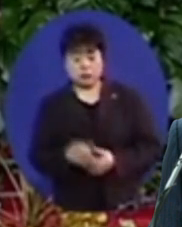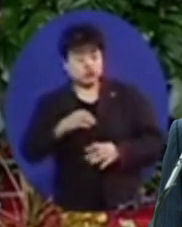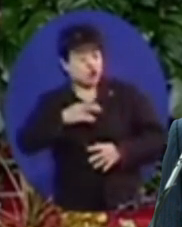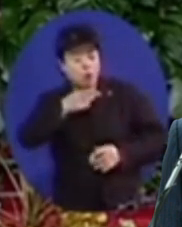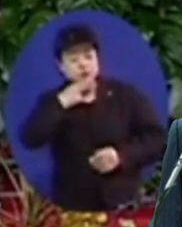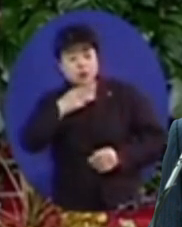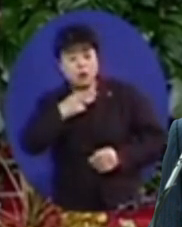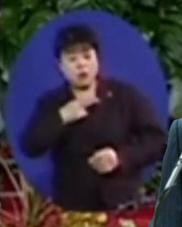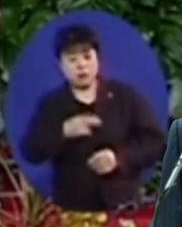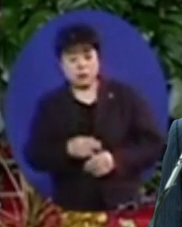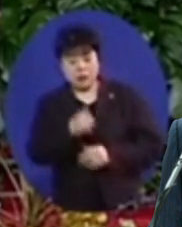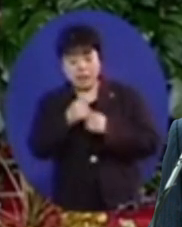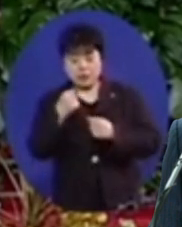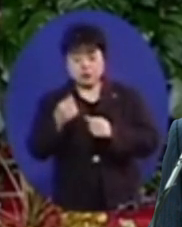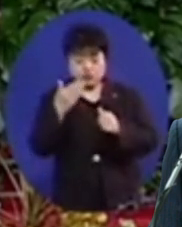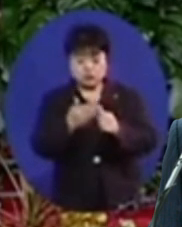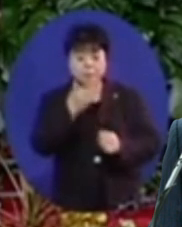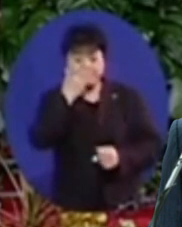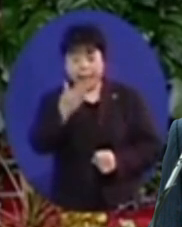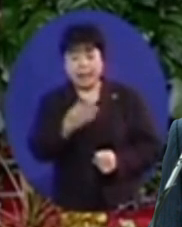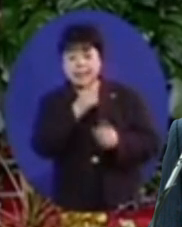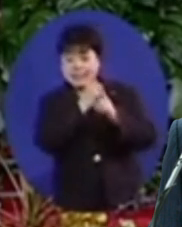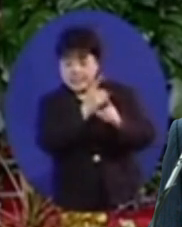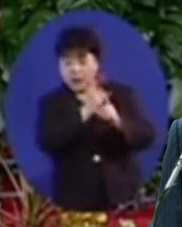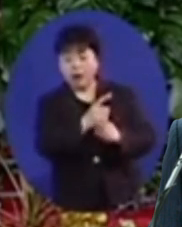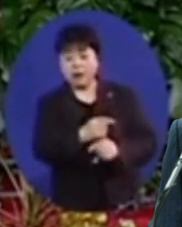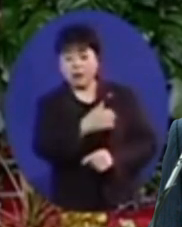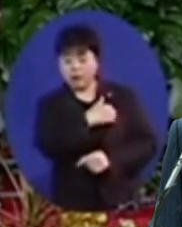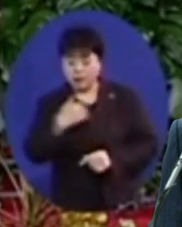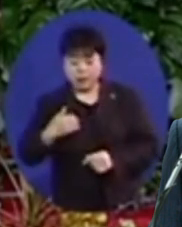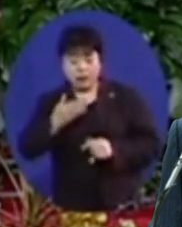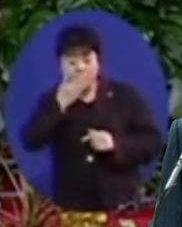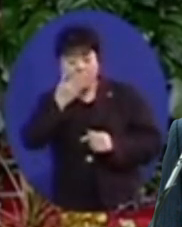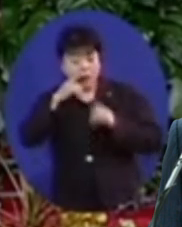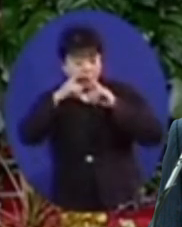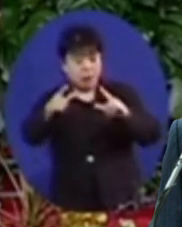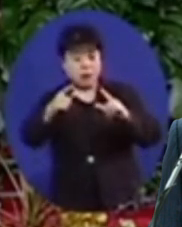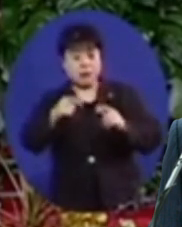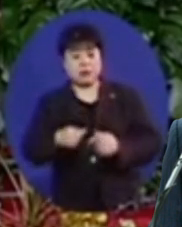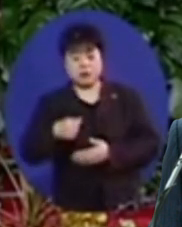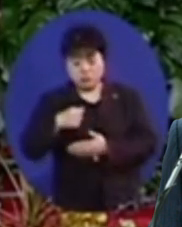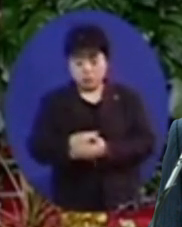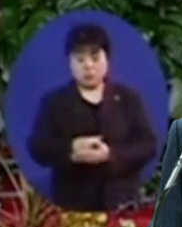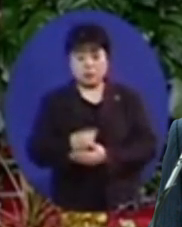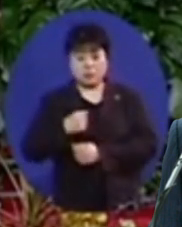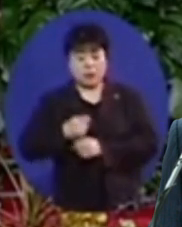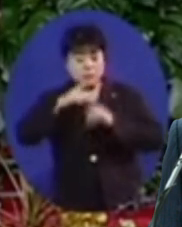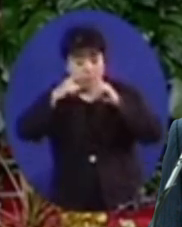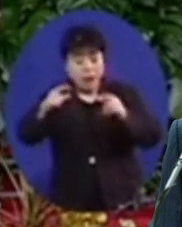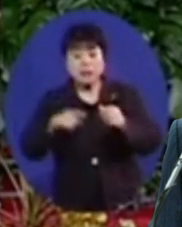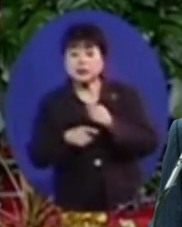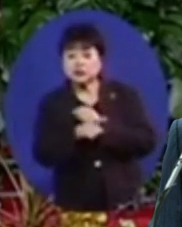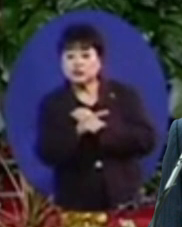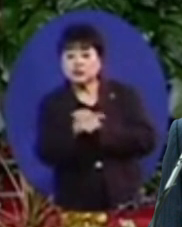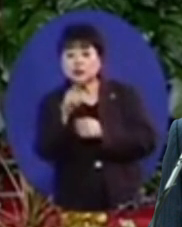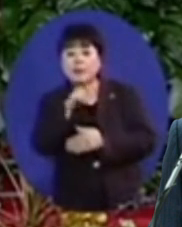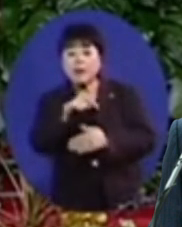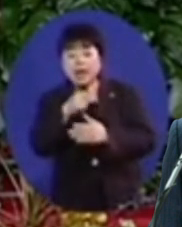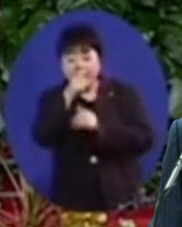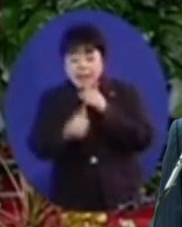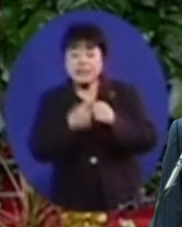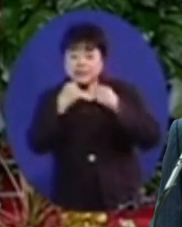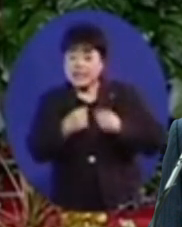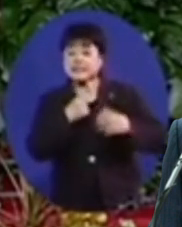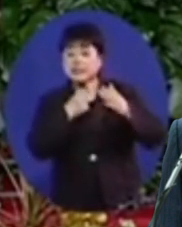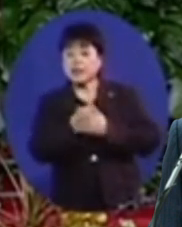사자와 곰 중에 하나가 되겠다. 그렇게 큰 용감한 말을 할 수 있는 것은 그 마음속에 하나님이